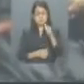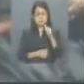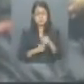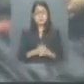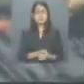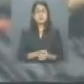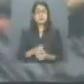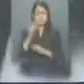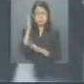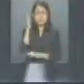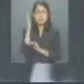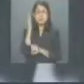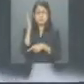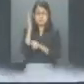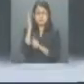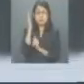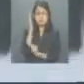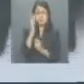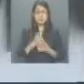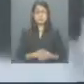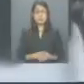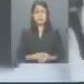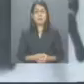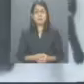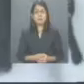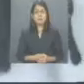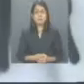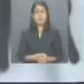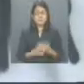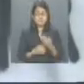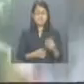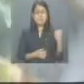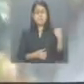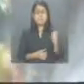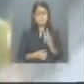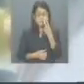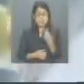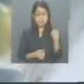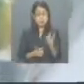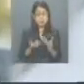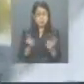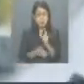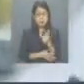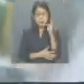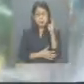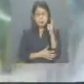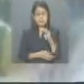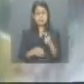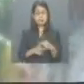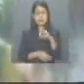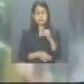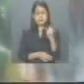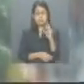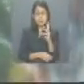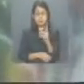ภอสายบุรีจังหวัดปัตตานีนอกจากนี้นะคะก็พบของกลางปืน M16 รวม4กระบอกพร้อมกับเครื่องกระสุนยา